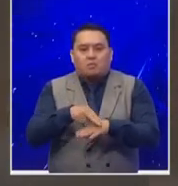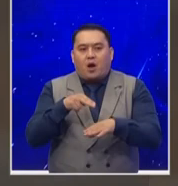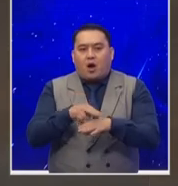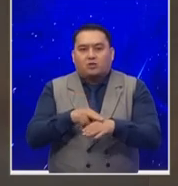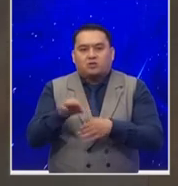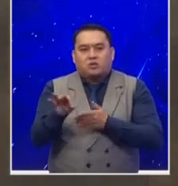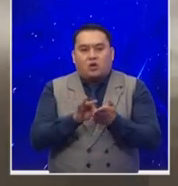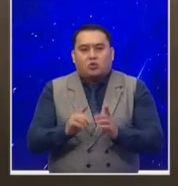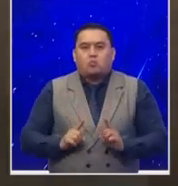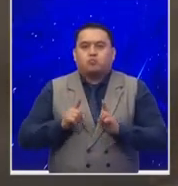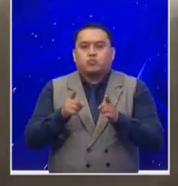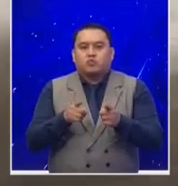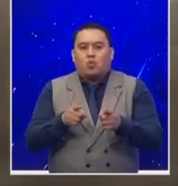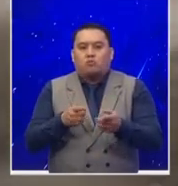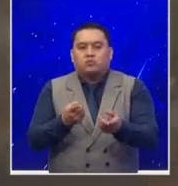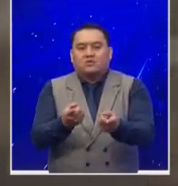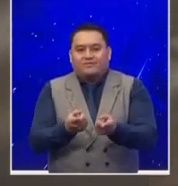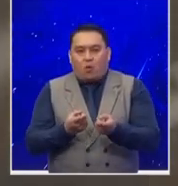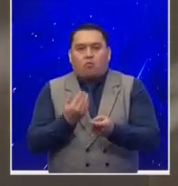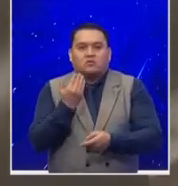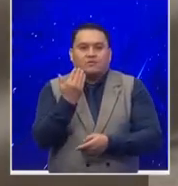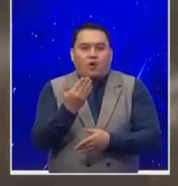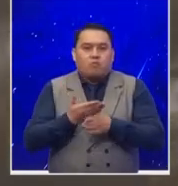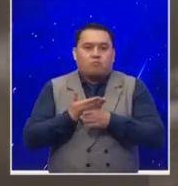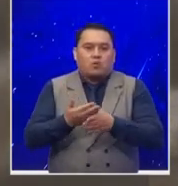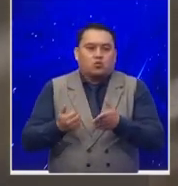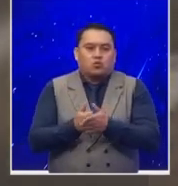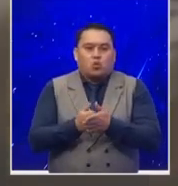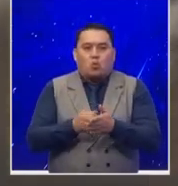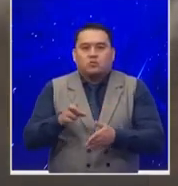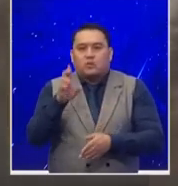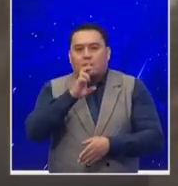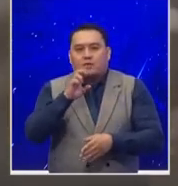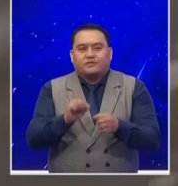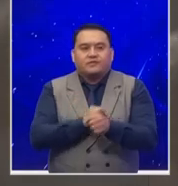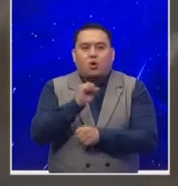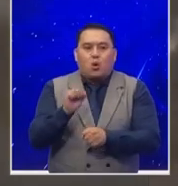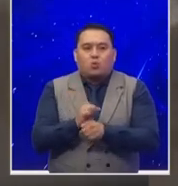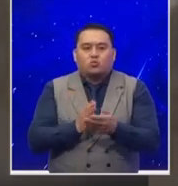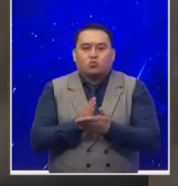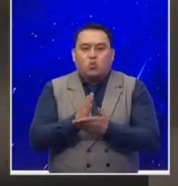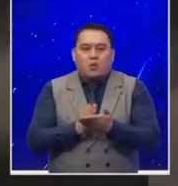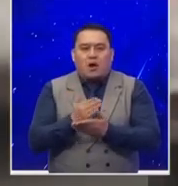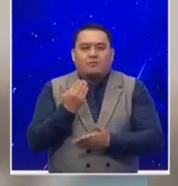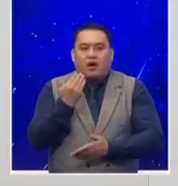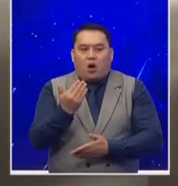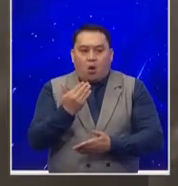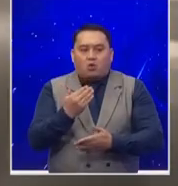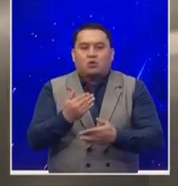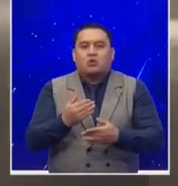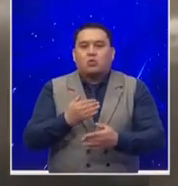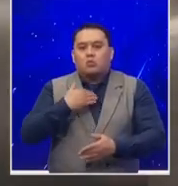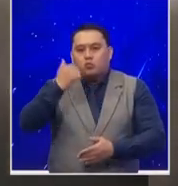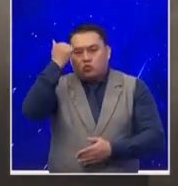не раздумывая, зацепив на трос автомобиль гражданина, помогли доехать до ближайшей заправочной станции на служебном автомобиле. Признательный